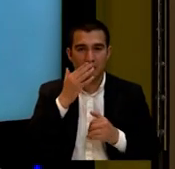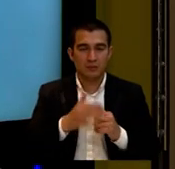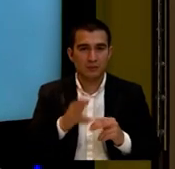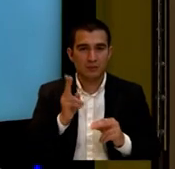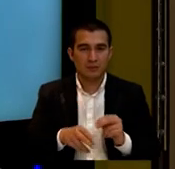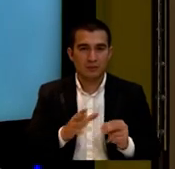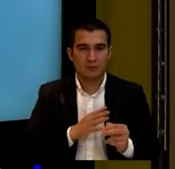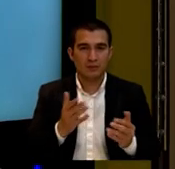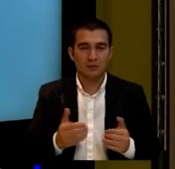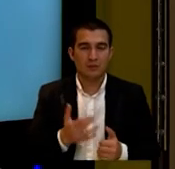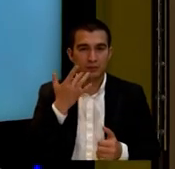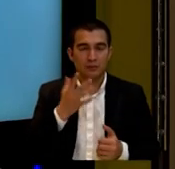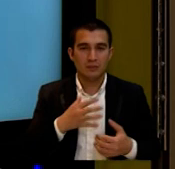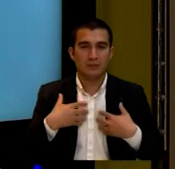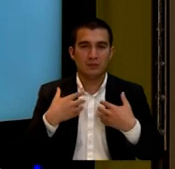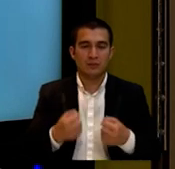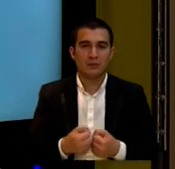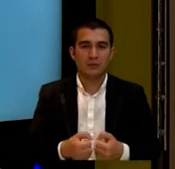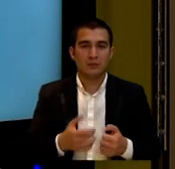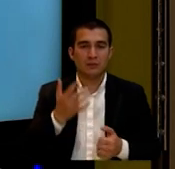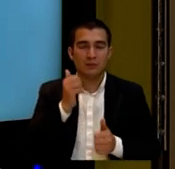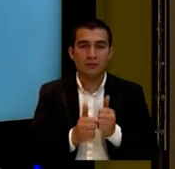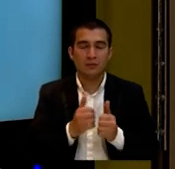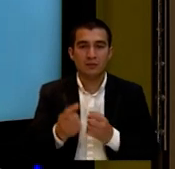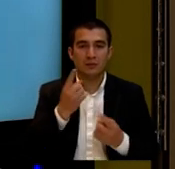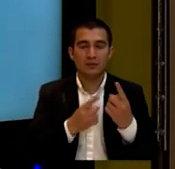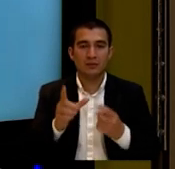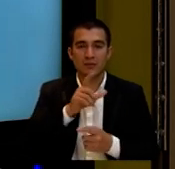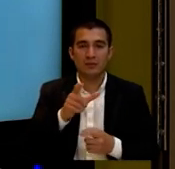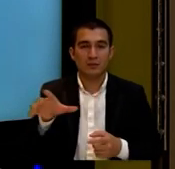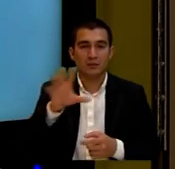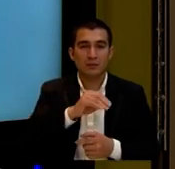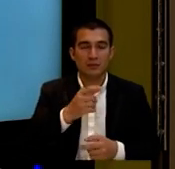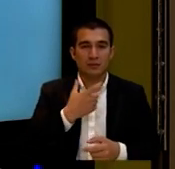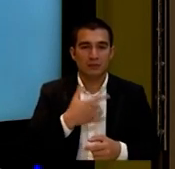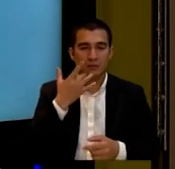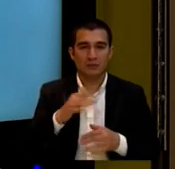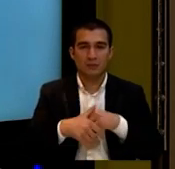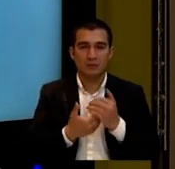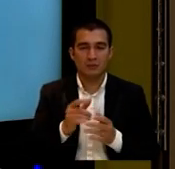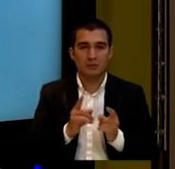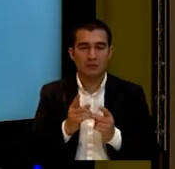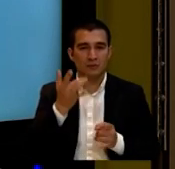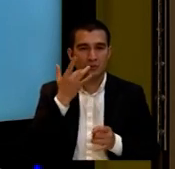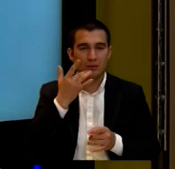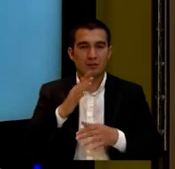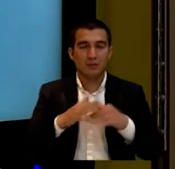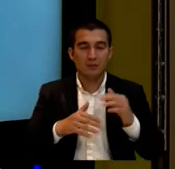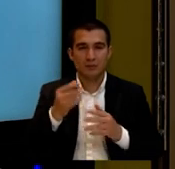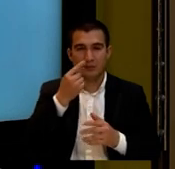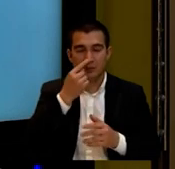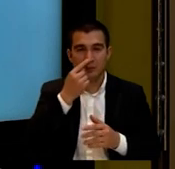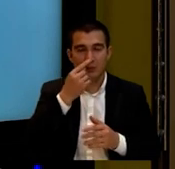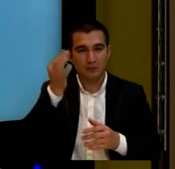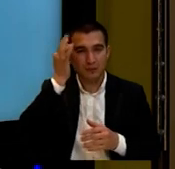нұхайасыға етті аман болин. Қар бірінгіз шахси гигейін қайдаларға раяқ ліген қалда, қолінгізні тесті